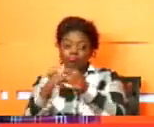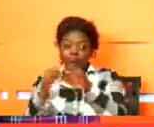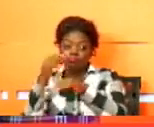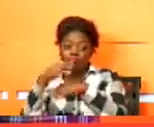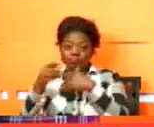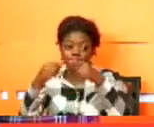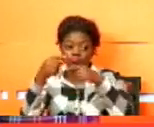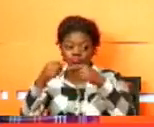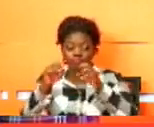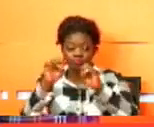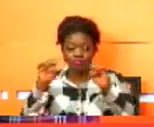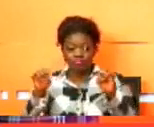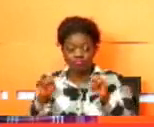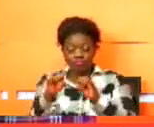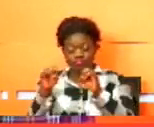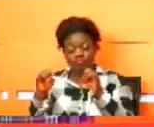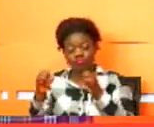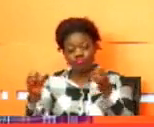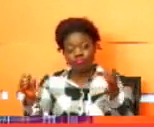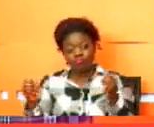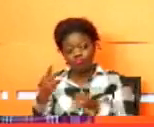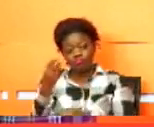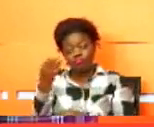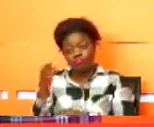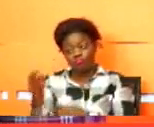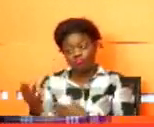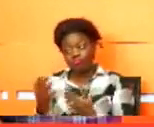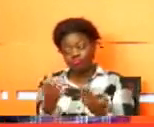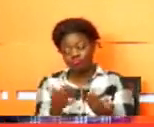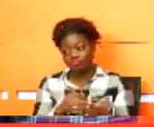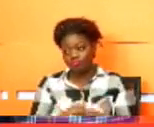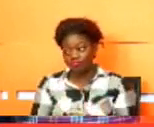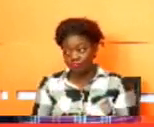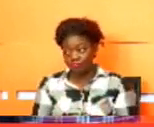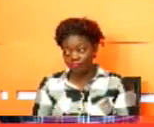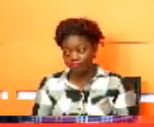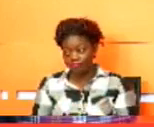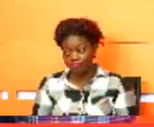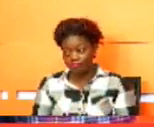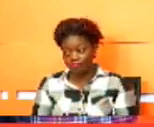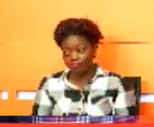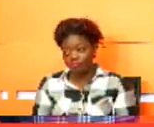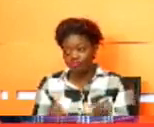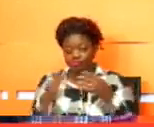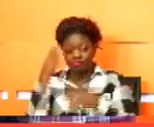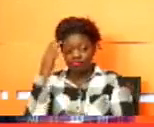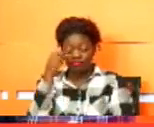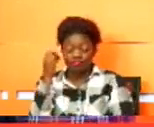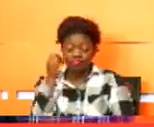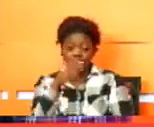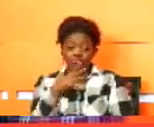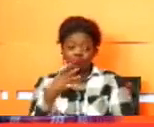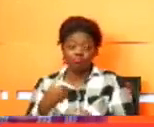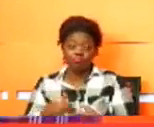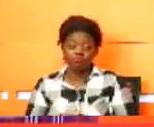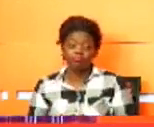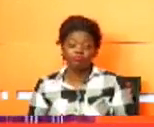kwa matumpu ya mwali agatari kwa matumpu tukwa mwza mwa mwa mwa mwa mwa mwa mwa mwa mwa mwa